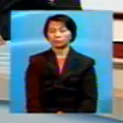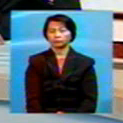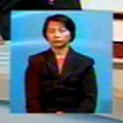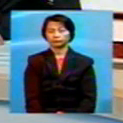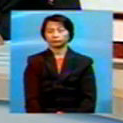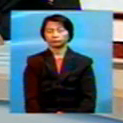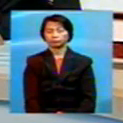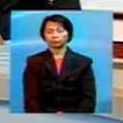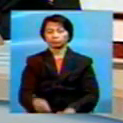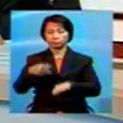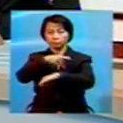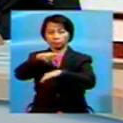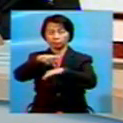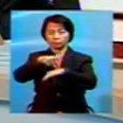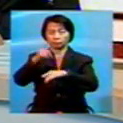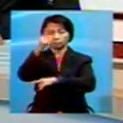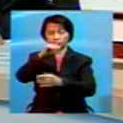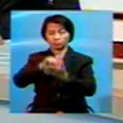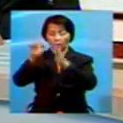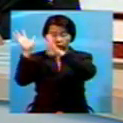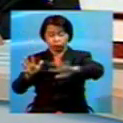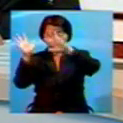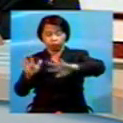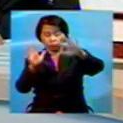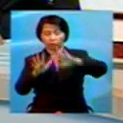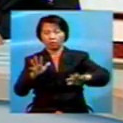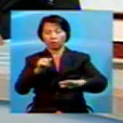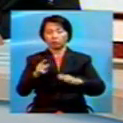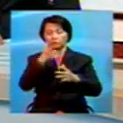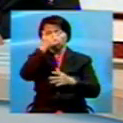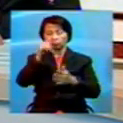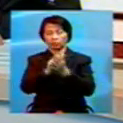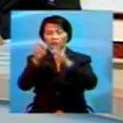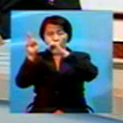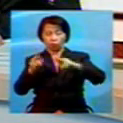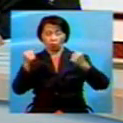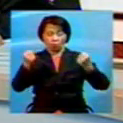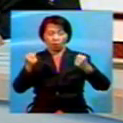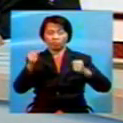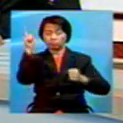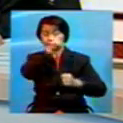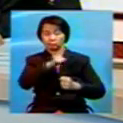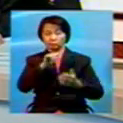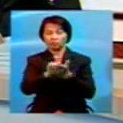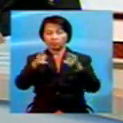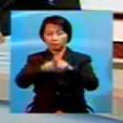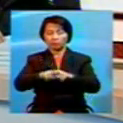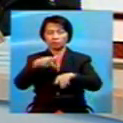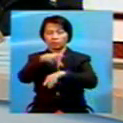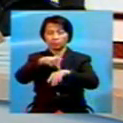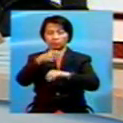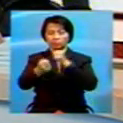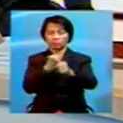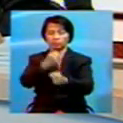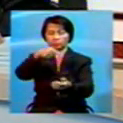Yahudi kepulauanip di Taufan ramasun yang disifatkan sebagai ribut terkuat dan paling ganas yang melanda negara itu pada